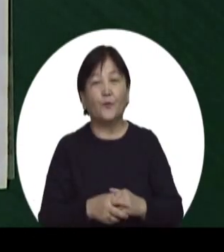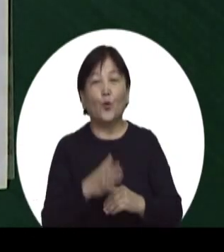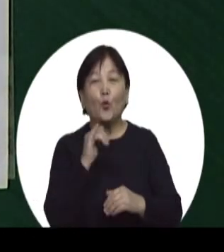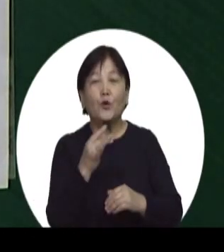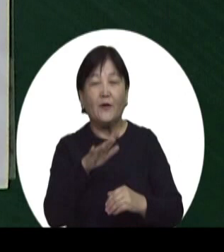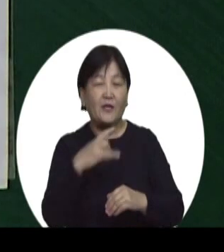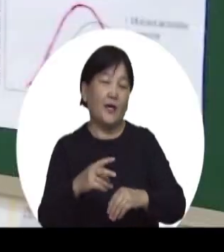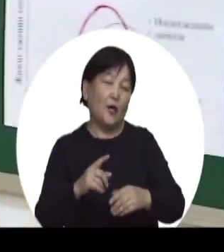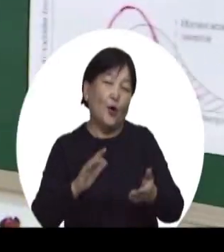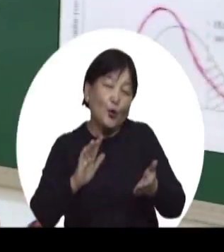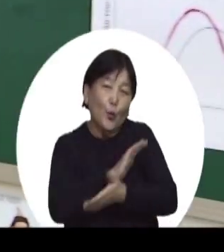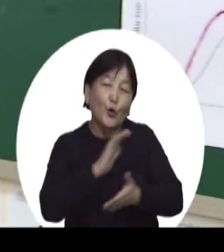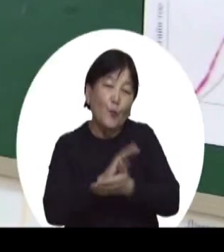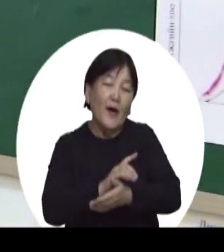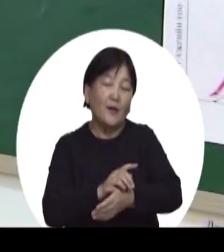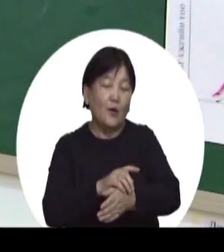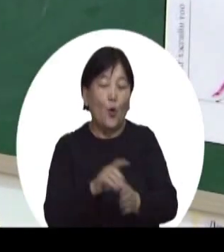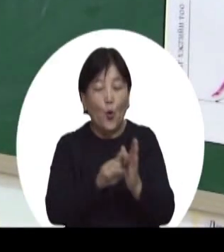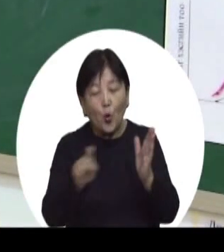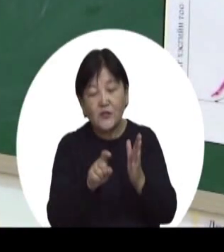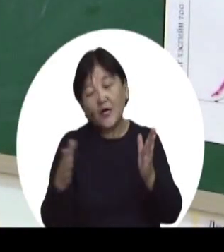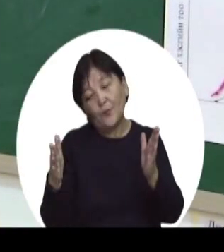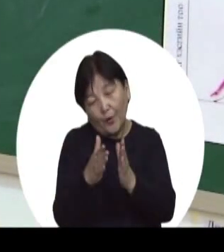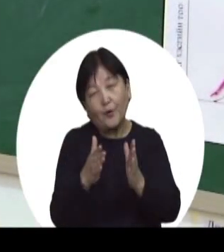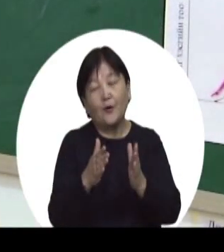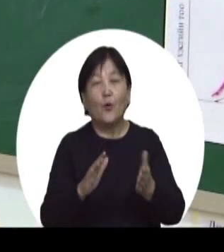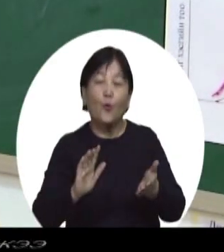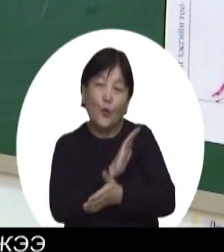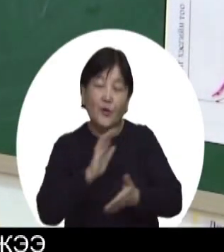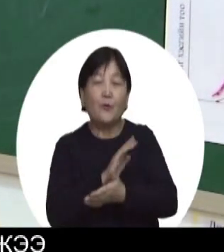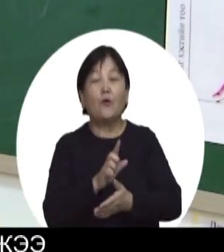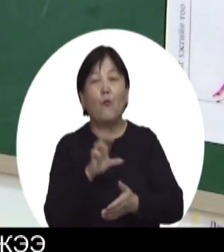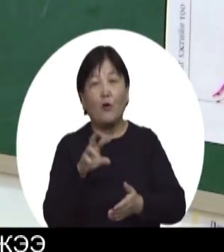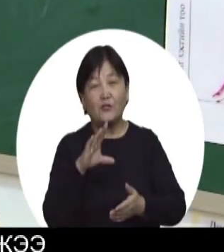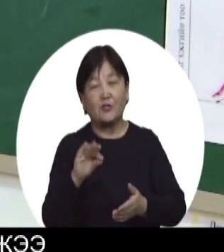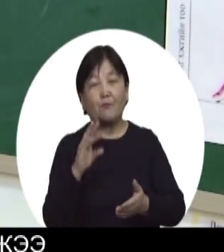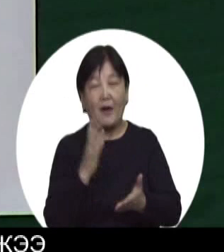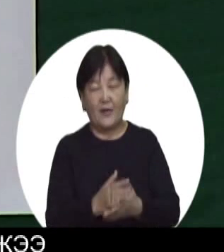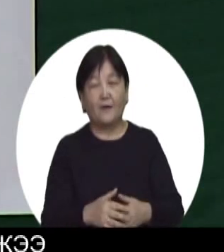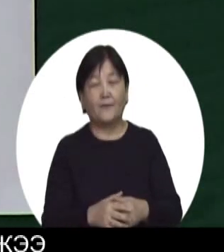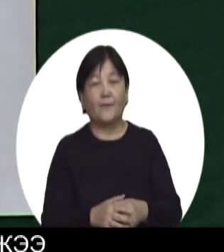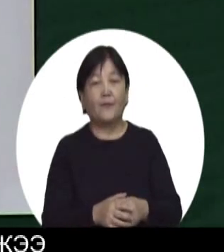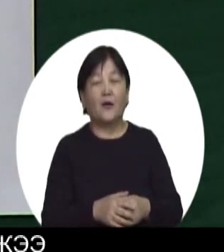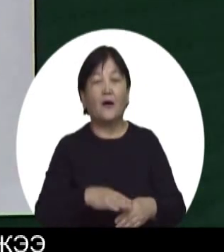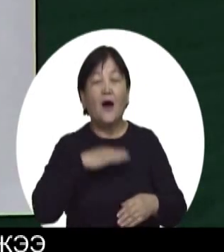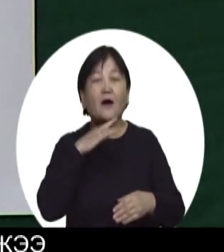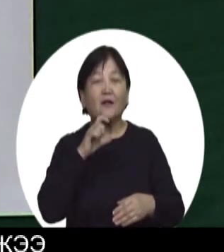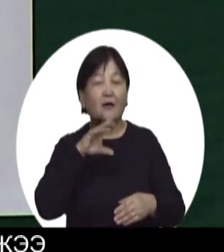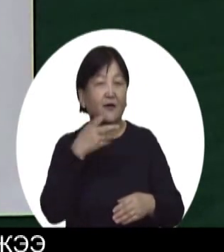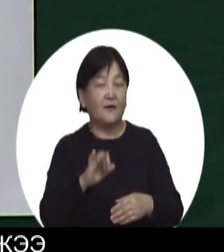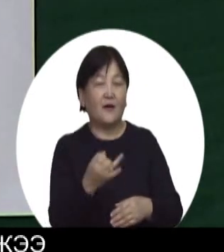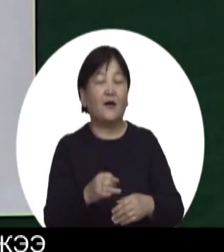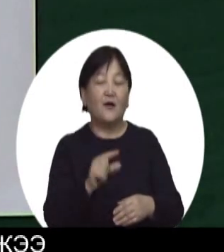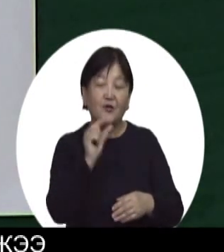урвлын хурд ихсэн. За дараагийн боломж нь итгэвчлийн энергийг бууруулах замаар хангалттай энергитэй жижиг хэсгийн тоог